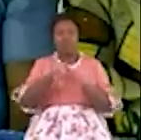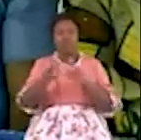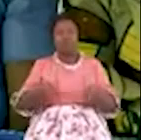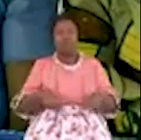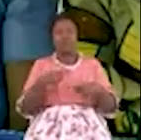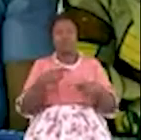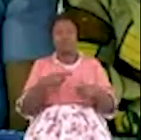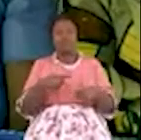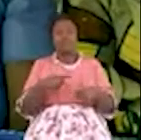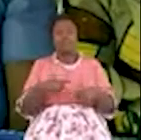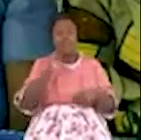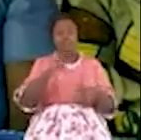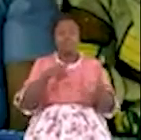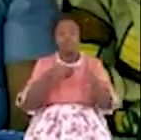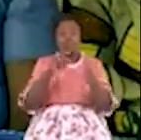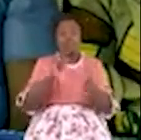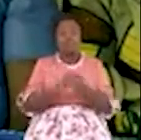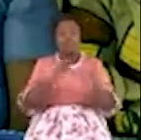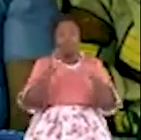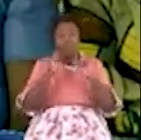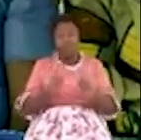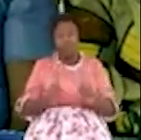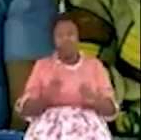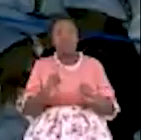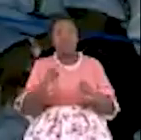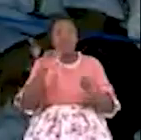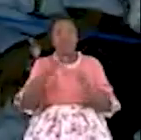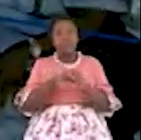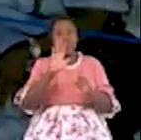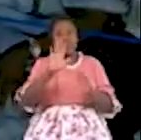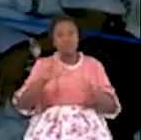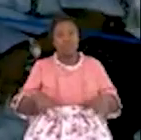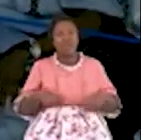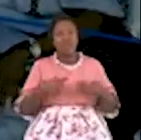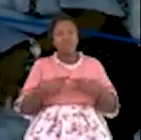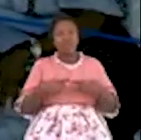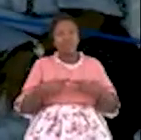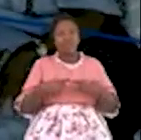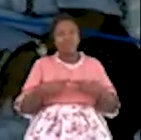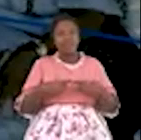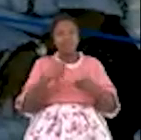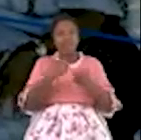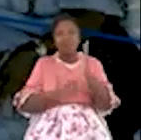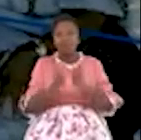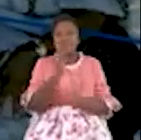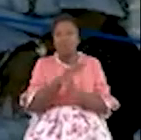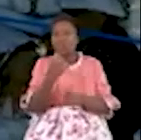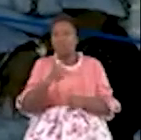Asị m na ọ ga-egosipụta ike a na ndụ gị. Olee ụdị ike ọ ga-egosipụta?